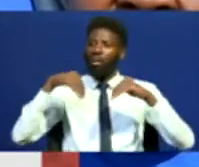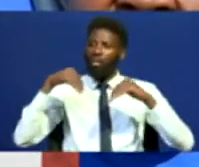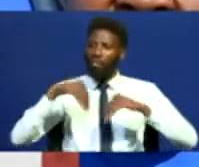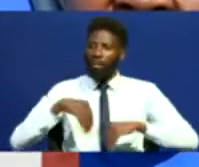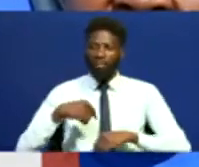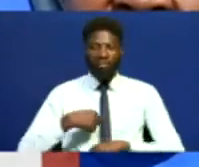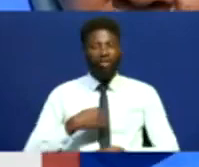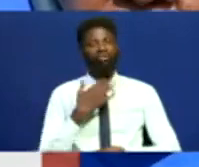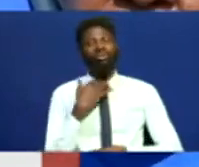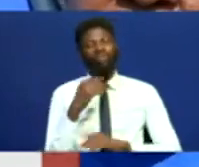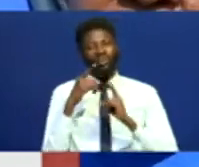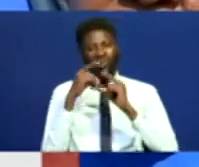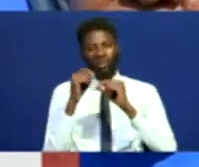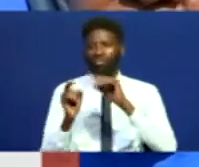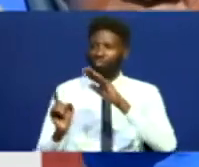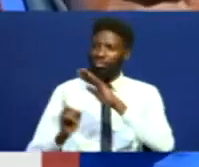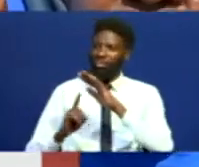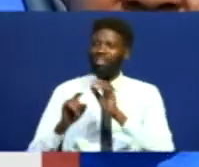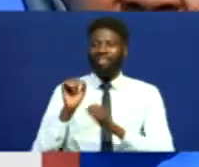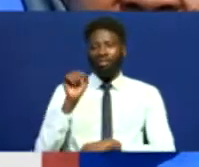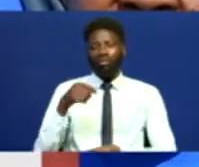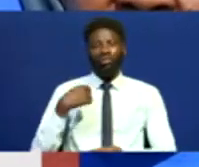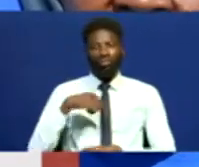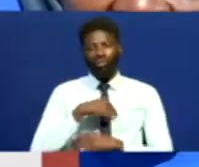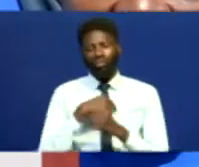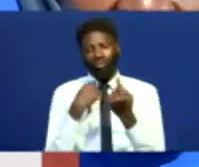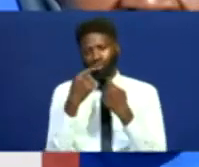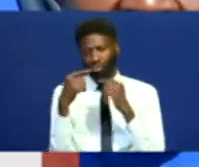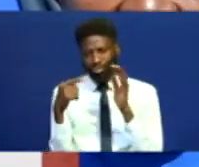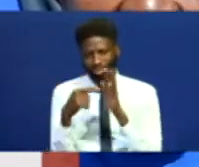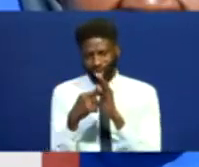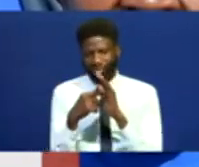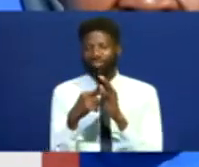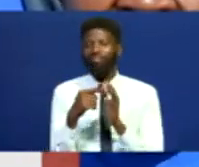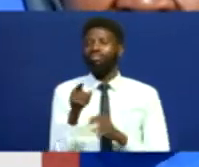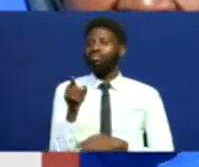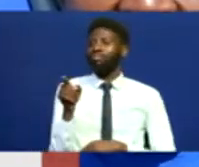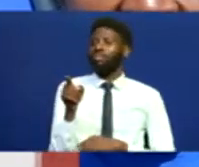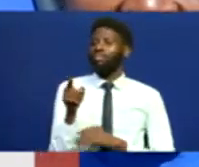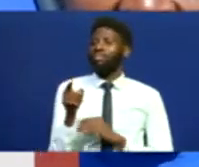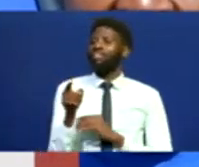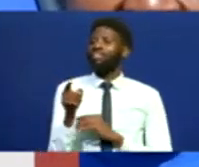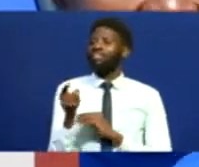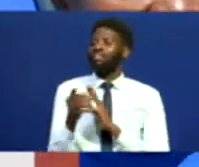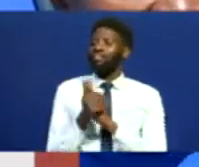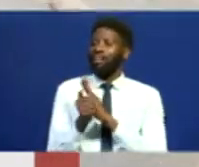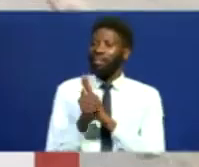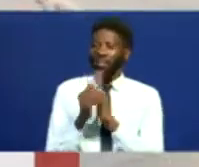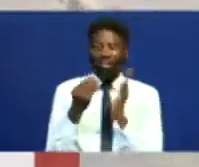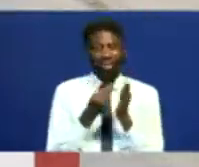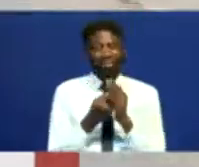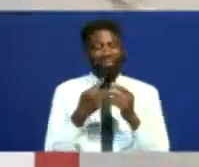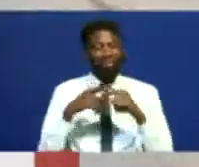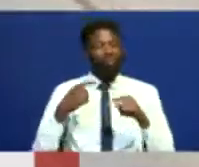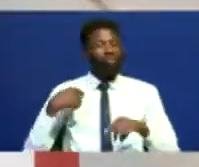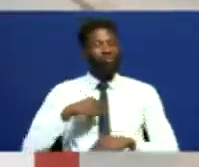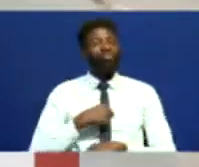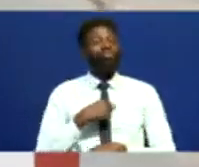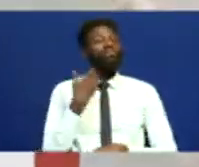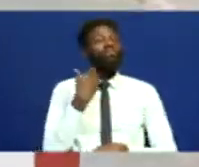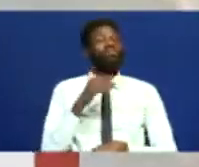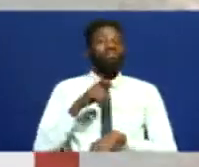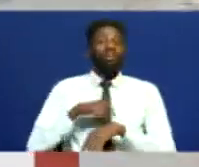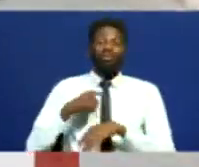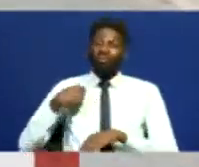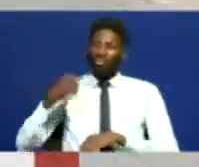waziri, yes tunaongea maneno ya talanta hela, lakini hatutaki ile wakati tunatafuta talanta ya kufika kule juu. We